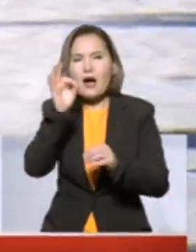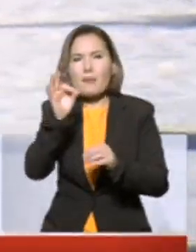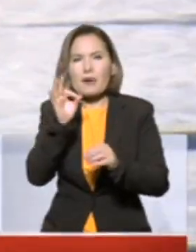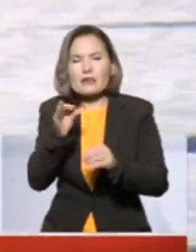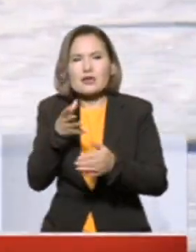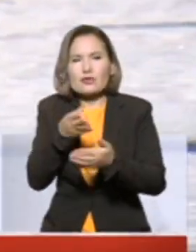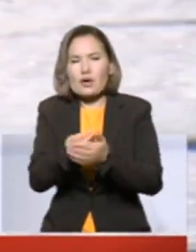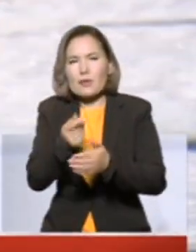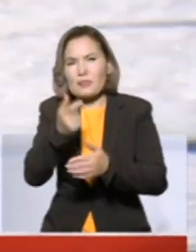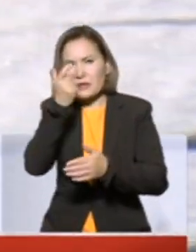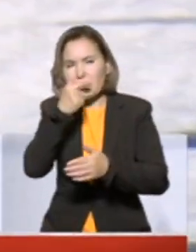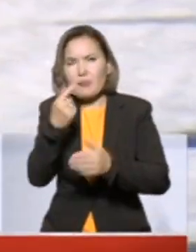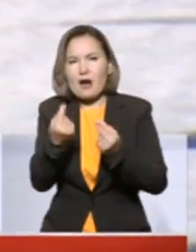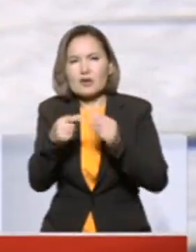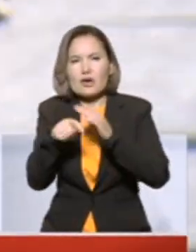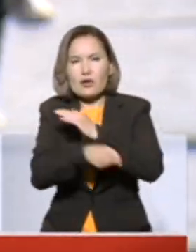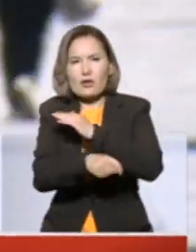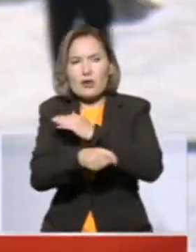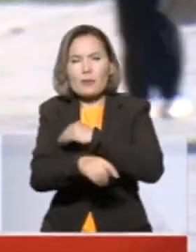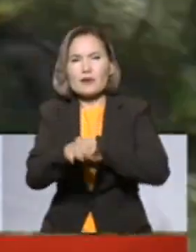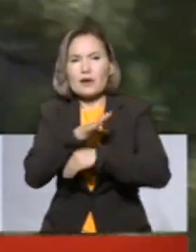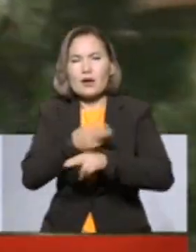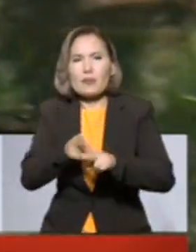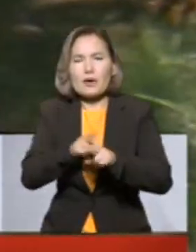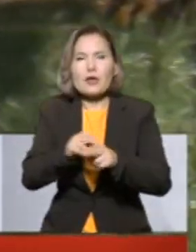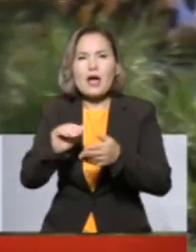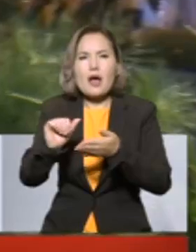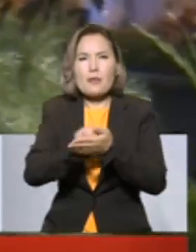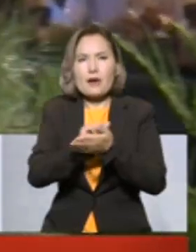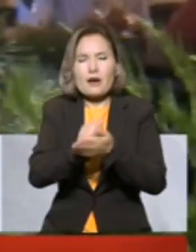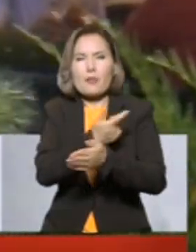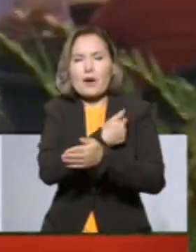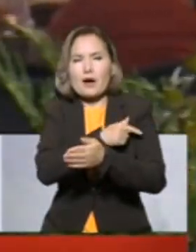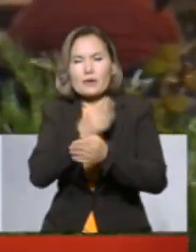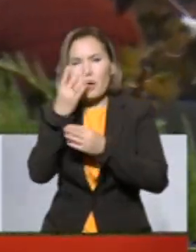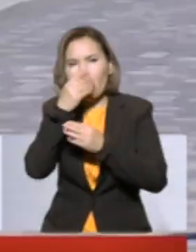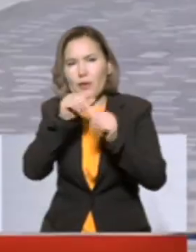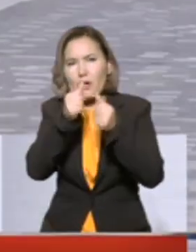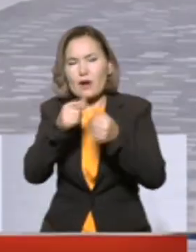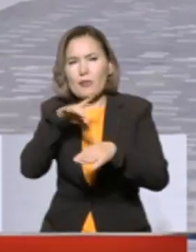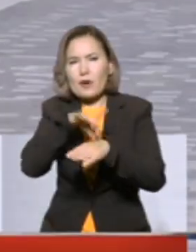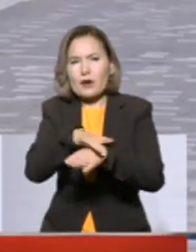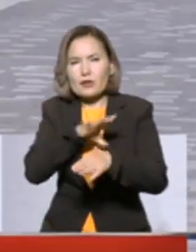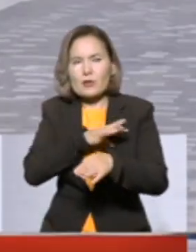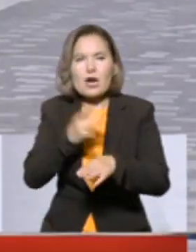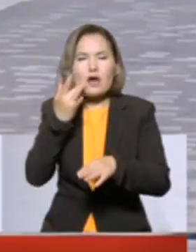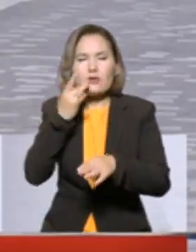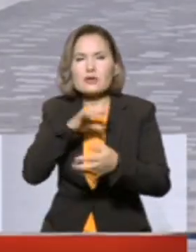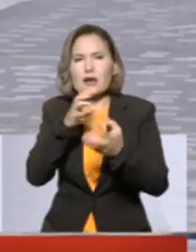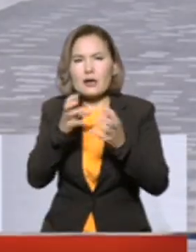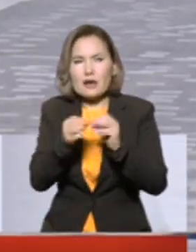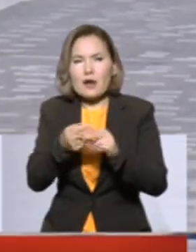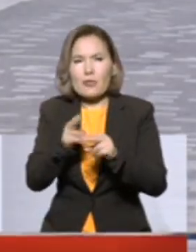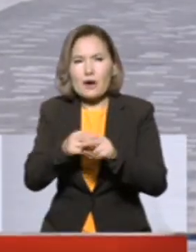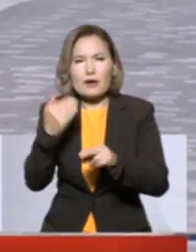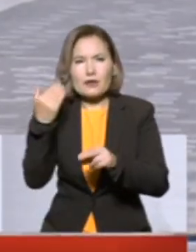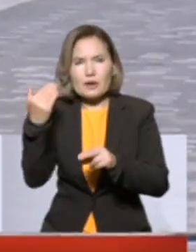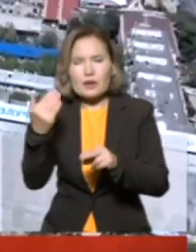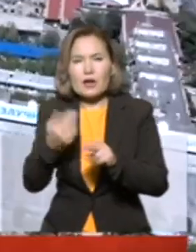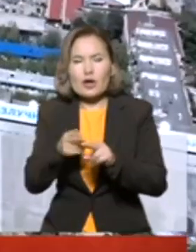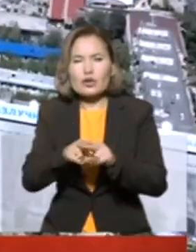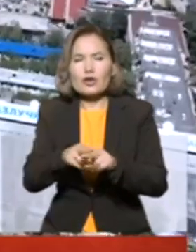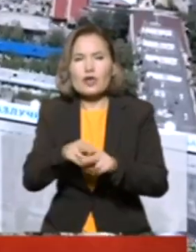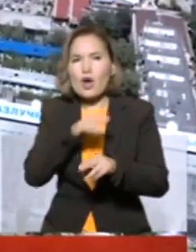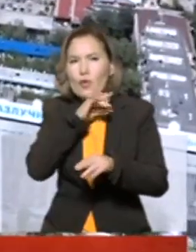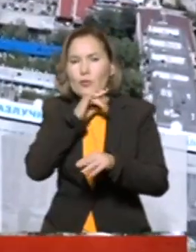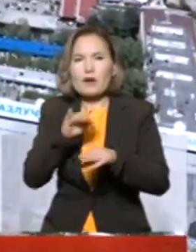алғандарын айтқан. Олар қажетті медициналық құжаттарды дайындау үшін ортадағы делдалдарға өз еркімен электронды цифрлы қолтаңбаны